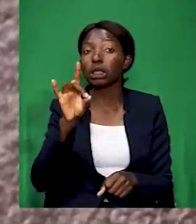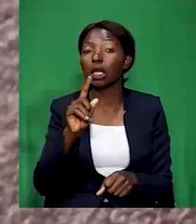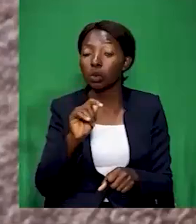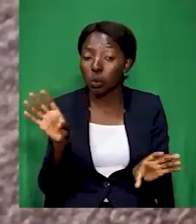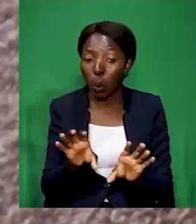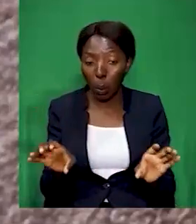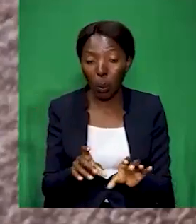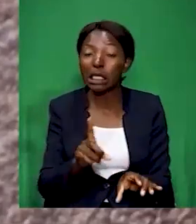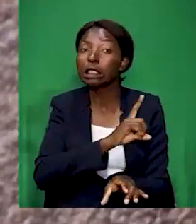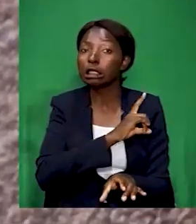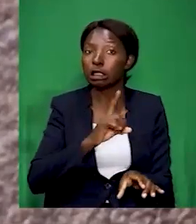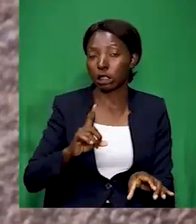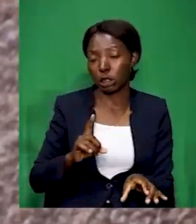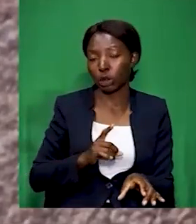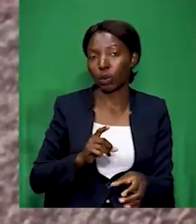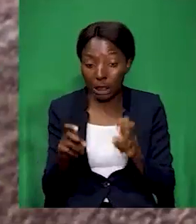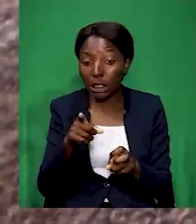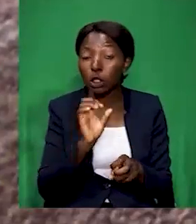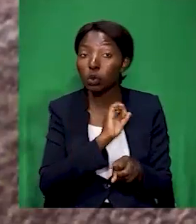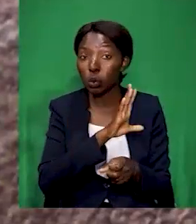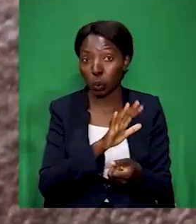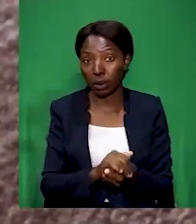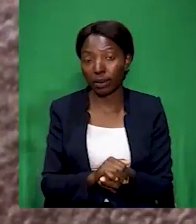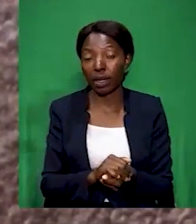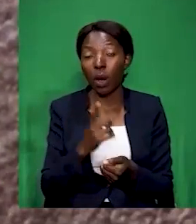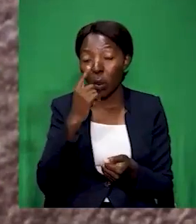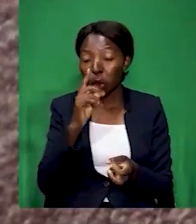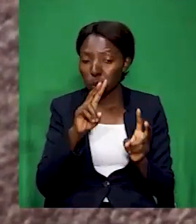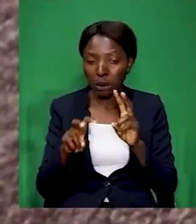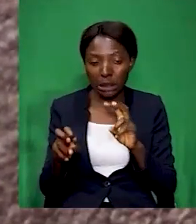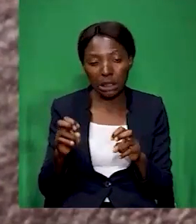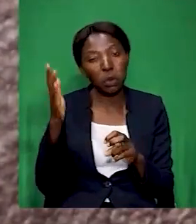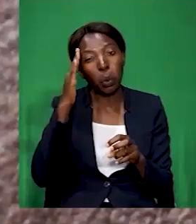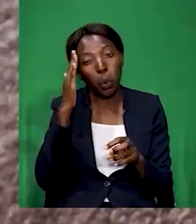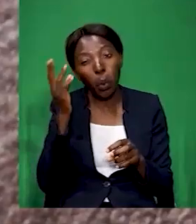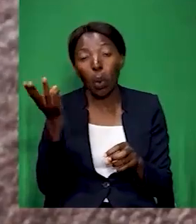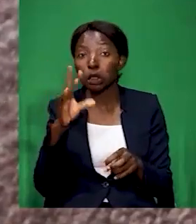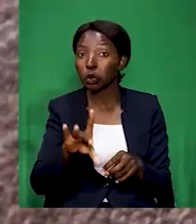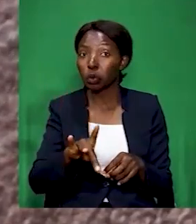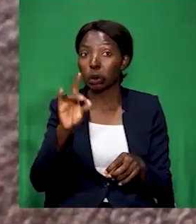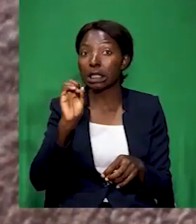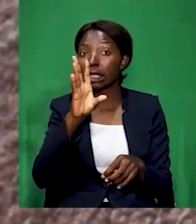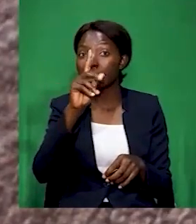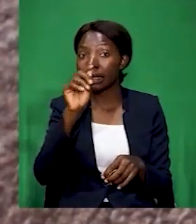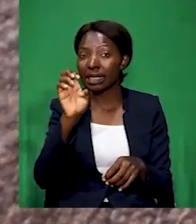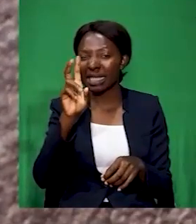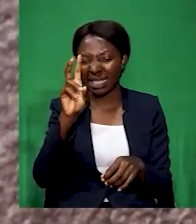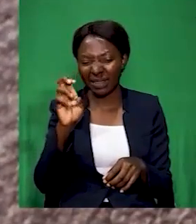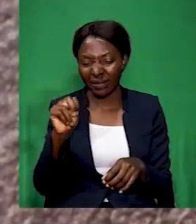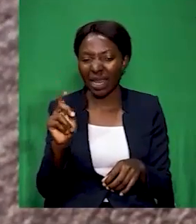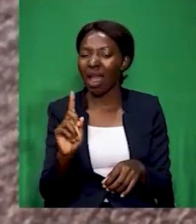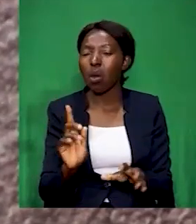vakasarudzwa vakabata basa rakakura ukatsvaga kuti ndivanani vakasarudzwa Steven sandiye